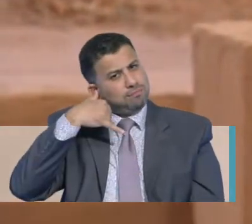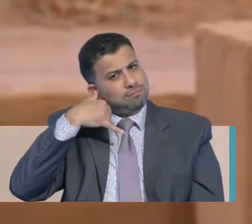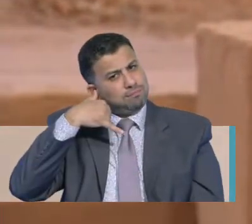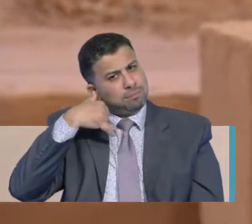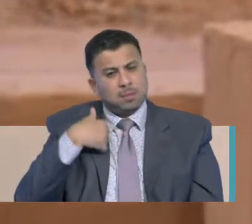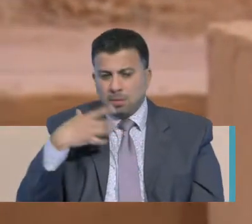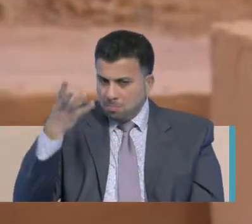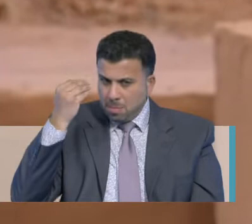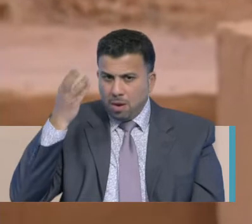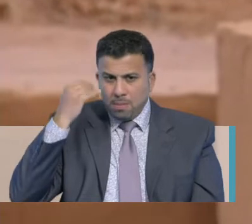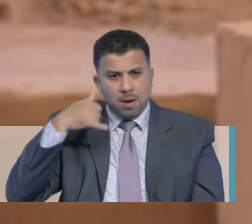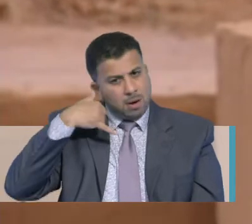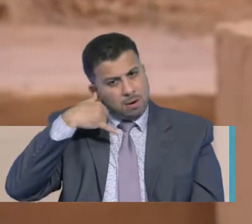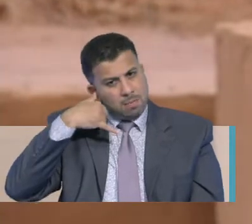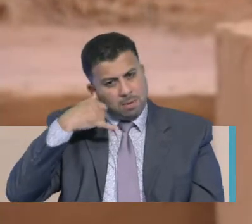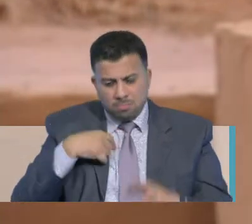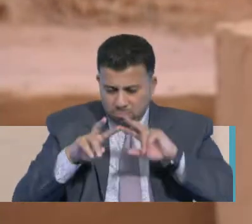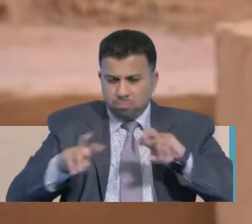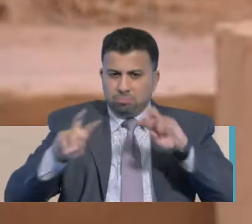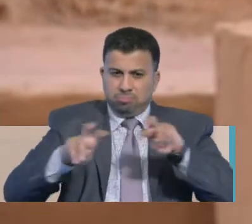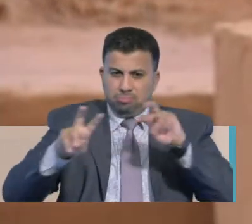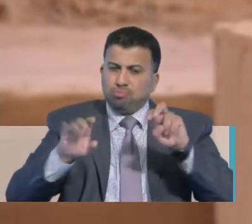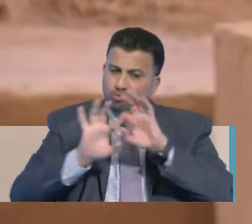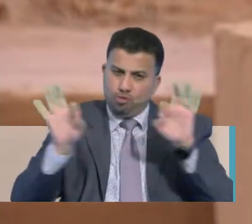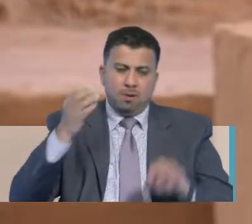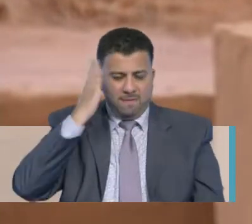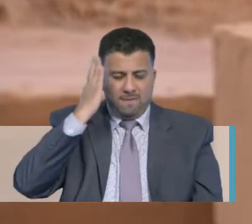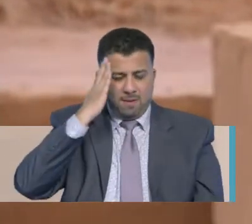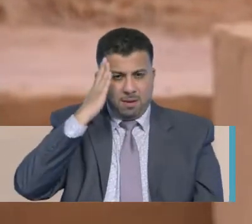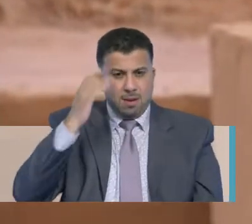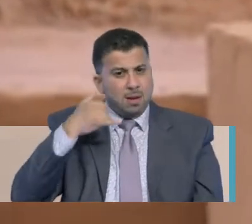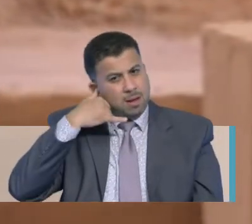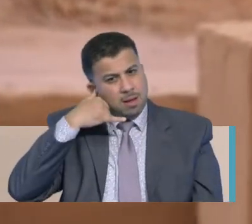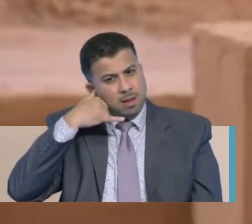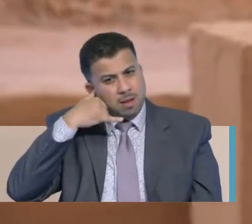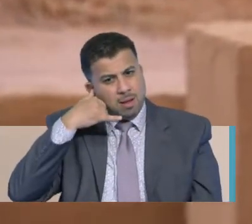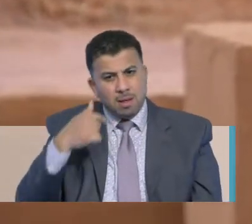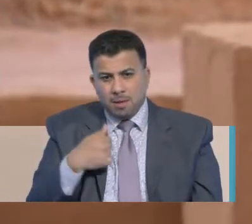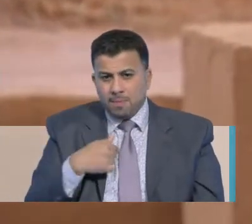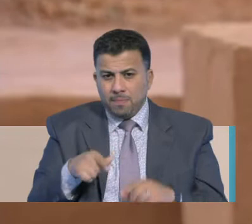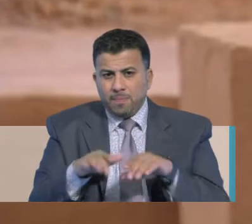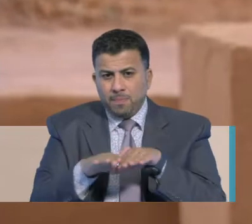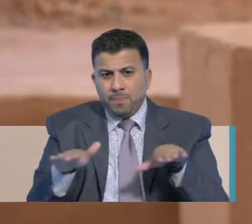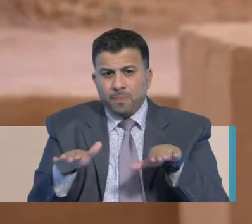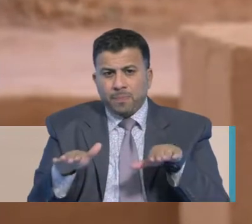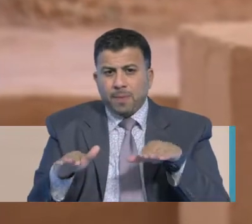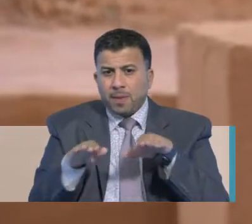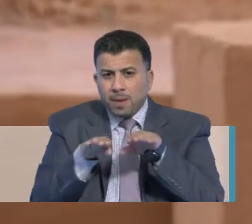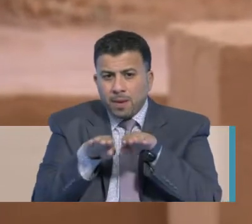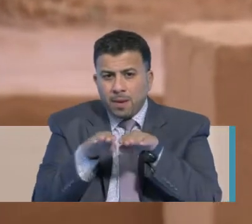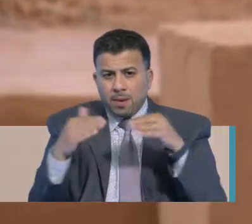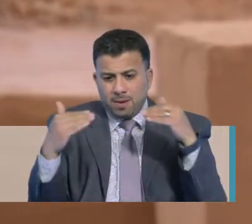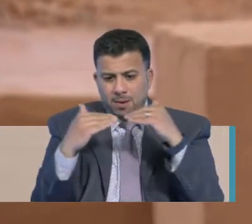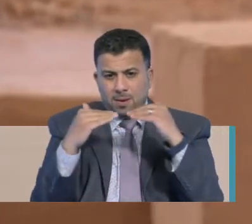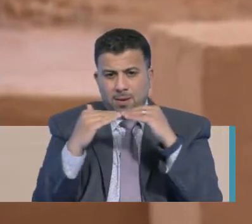عندي معلومات يعني وأبحث في هذه الأشياء، فدخلت وقلت يعني قلت هذا احتكاك صفيحتين مع